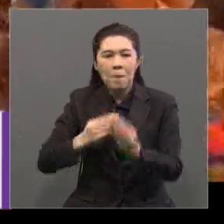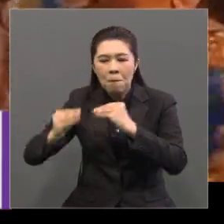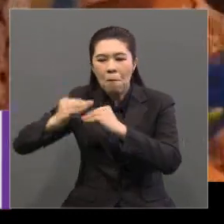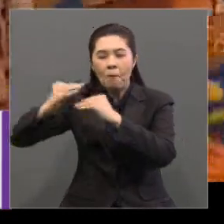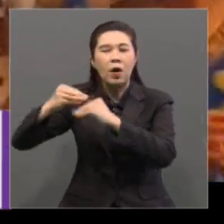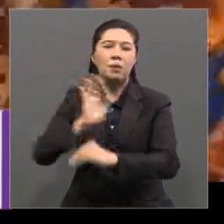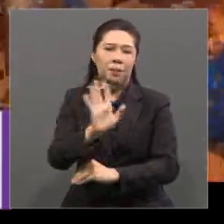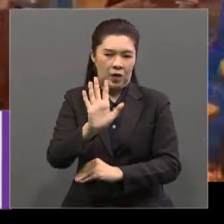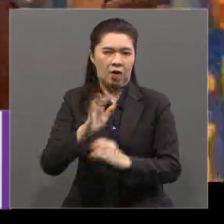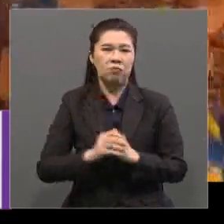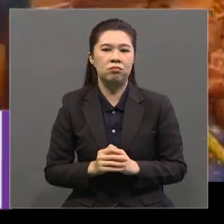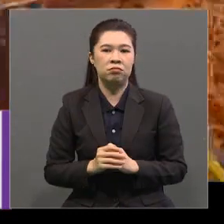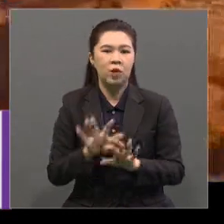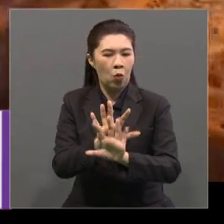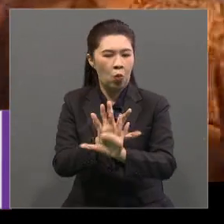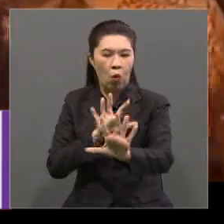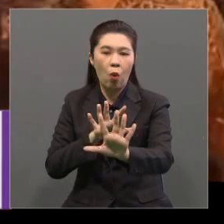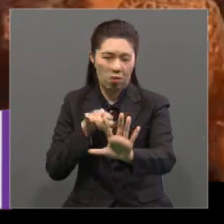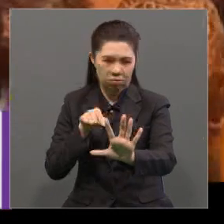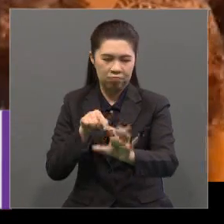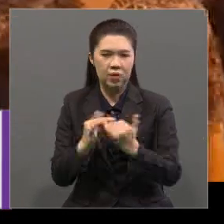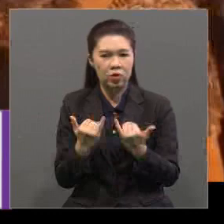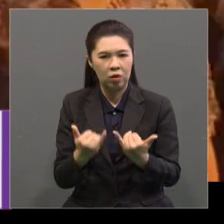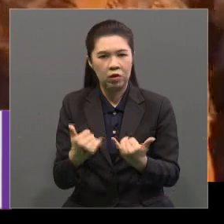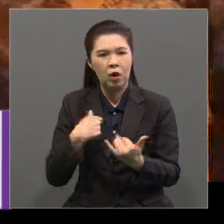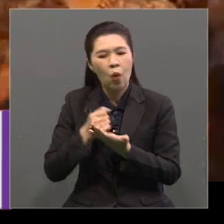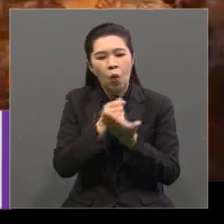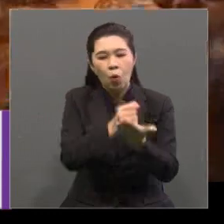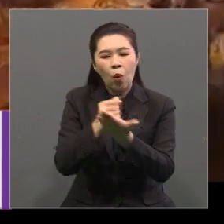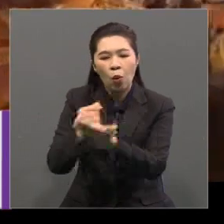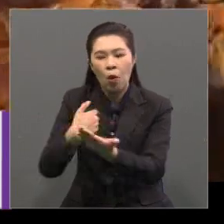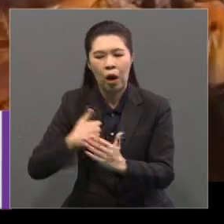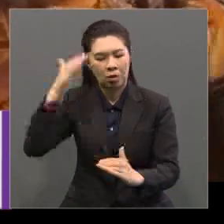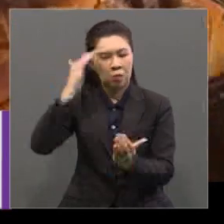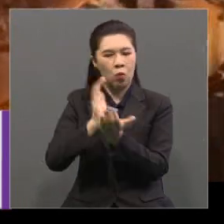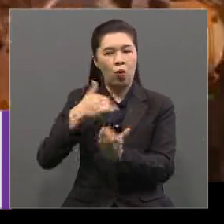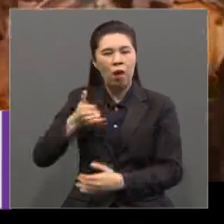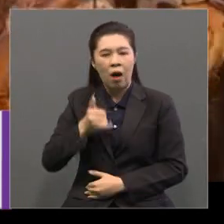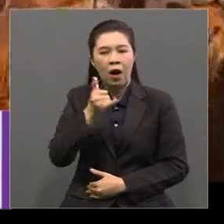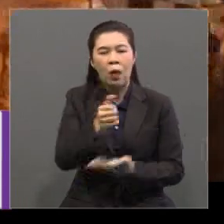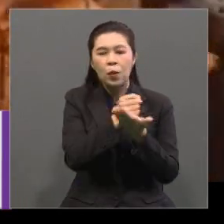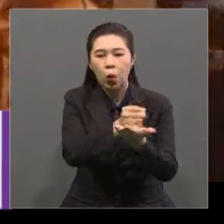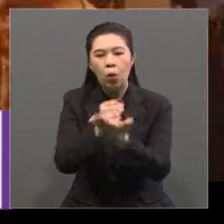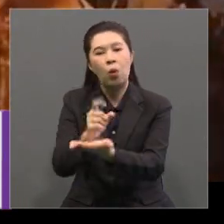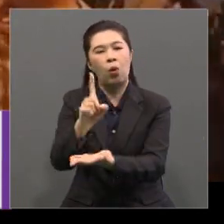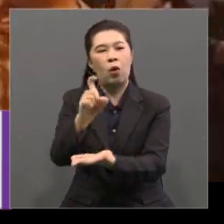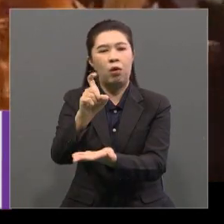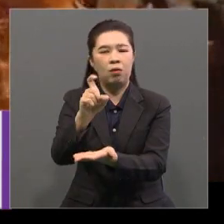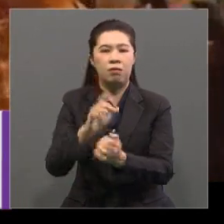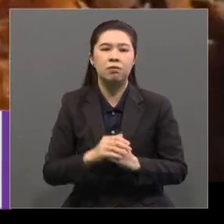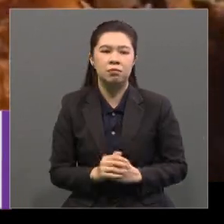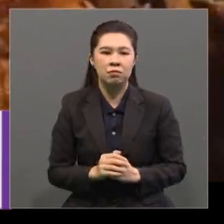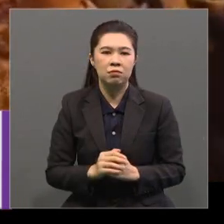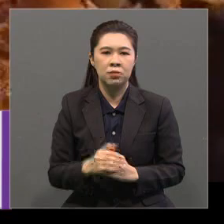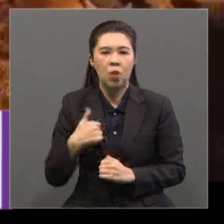น่าจะออนนะครับให้คนด้านในออกมานะครับขณะนี้ความช่วยเหลือไม่สามารถเข้าไปช่วยเหลือพี่น้องที่อยู่ด้านในได้เลยนะครับ